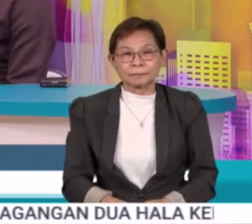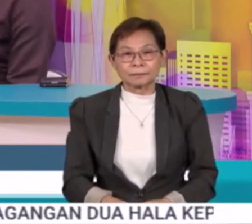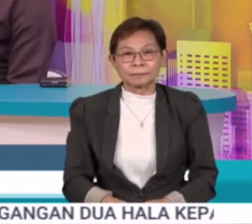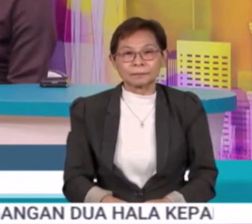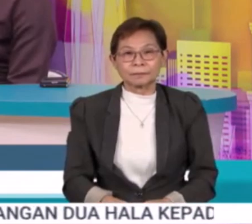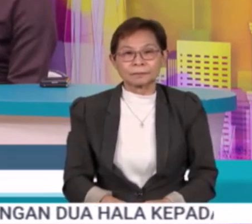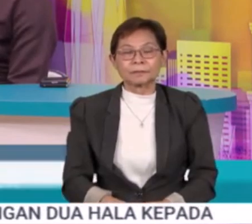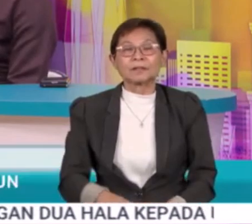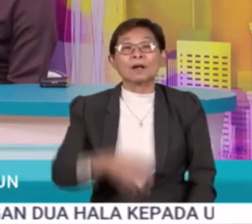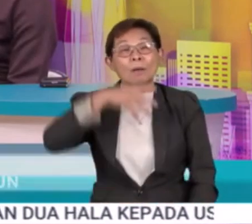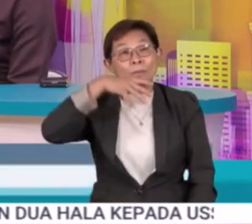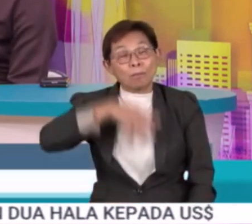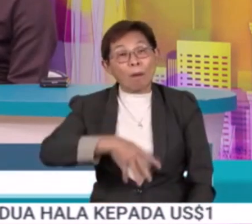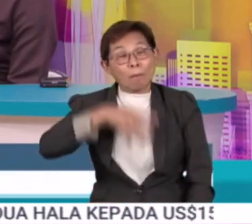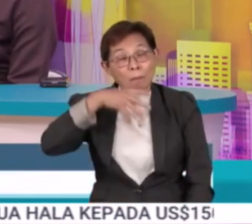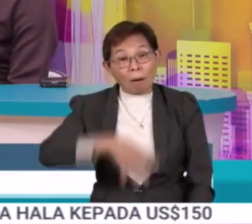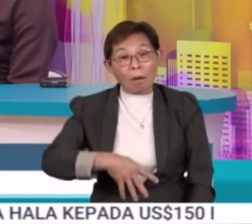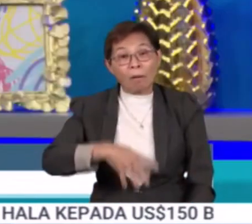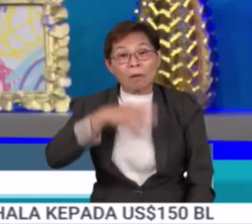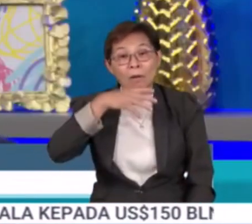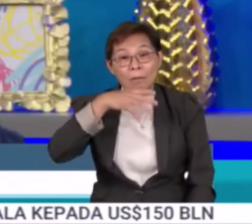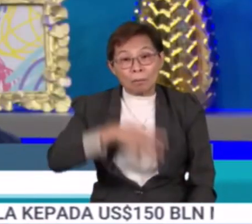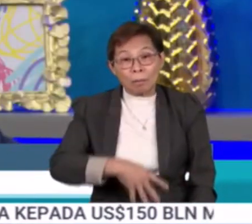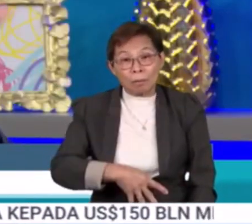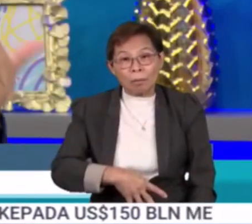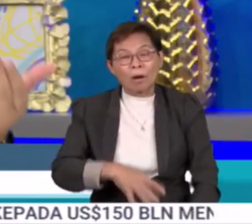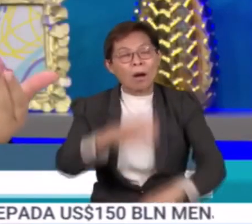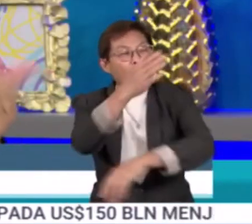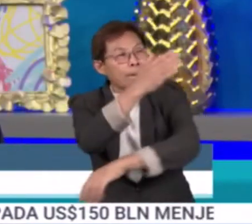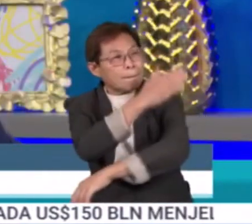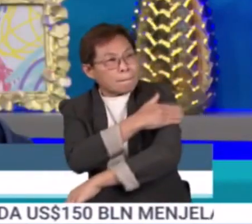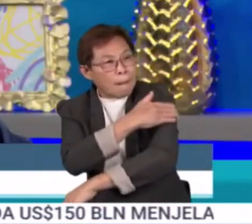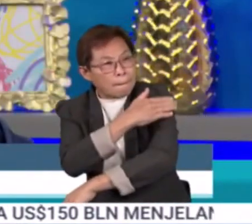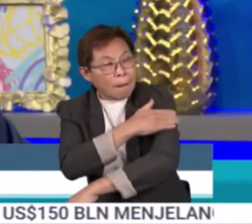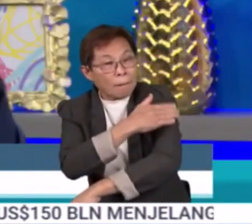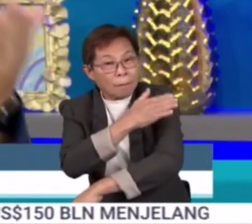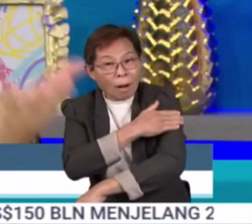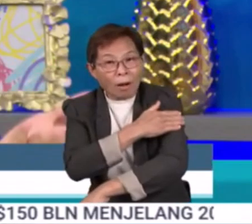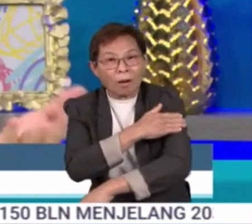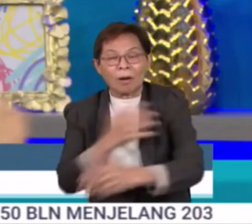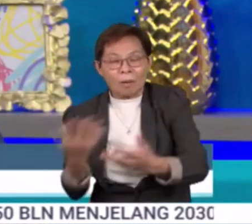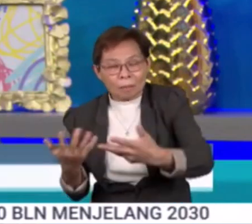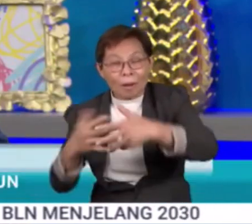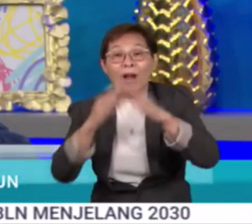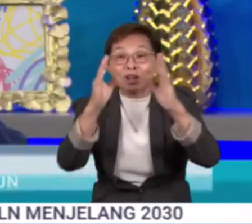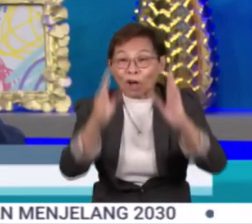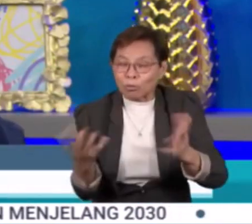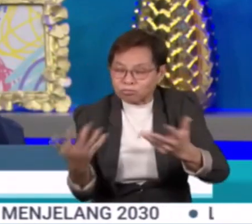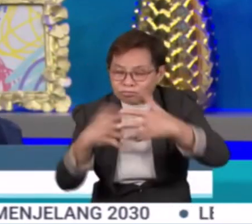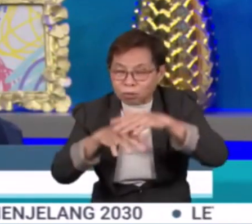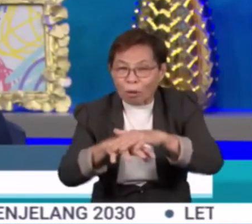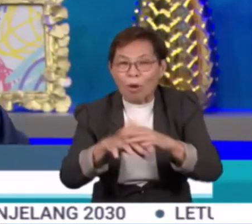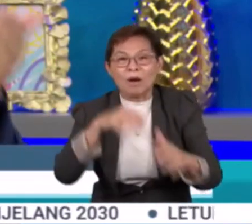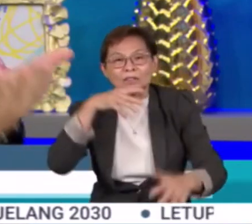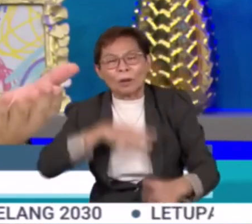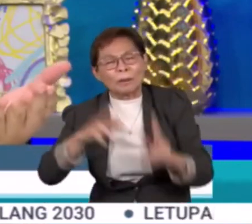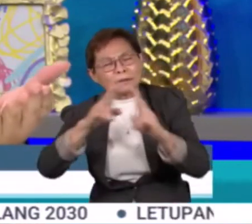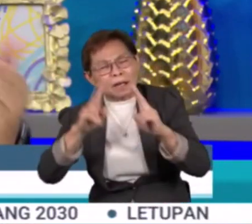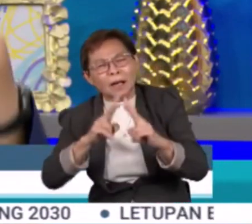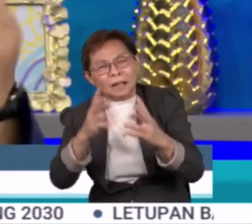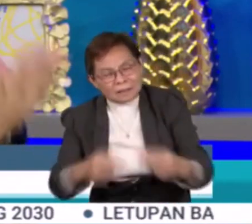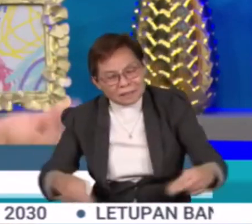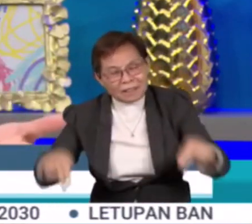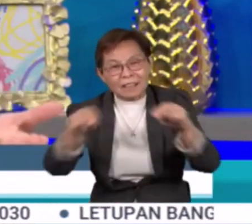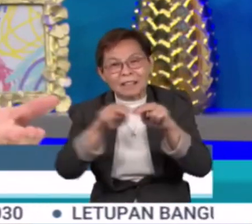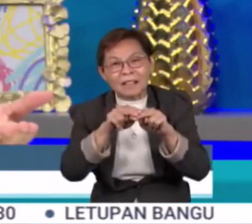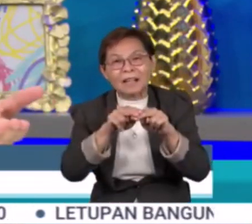Maka baginda Rasulullah sallallahu alaihi wasallam menyeru kepada penyatuan kaum. Baginda Nabi SAW menyeru kepada nilai